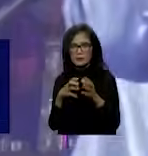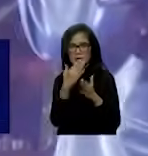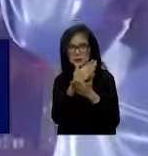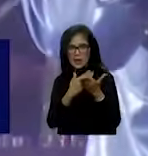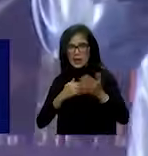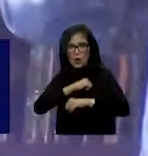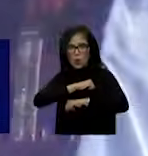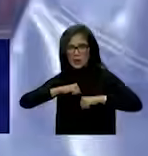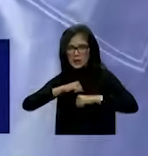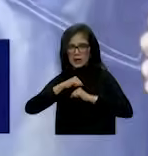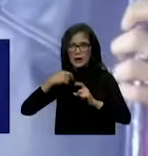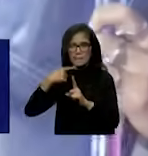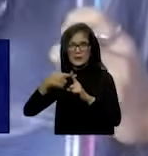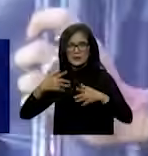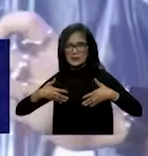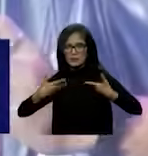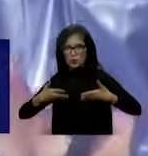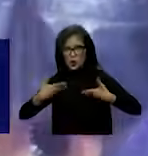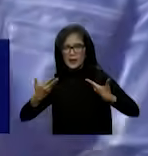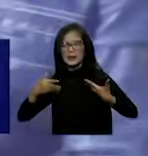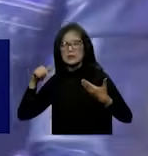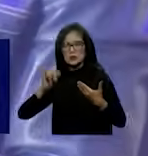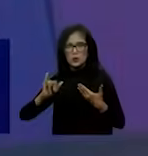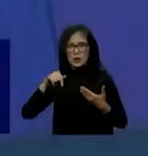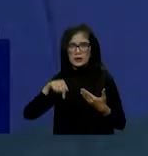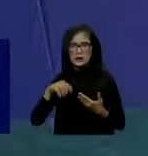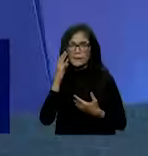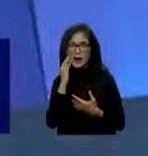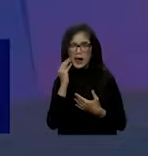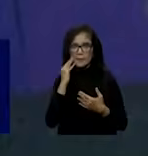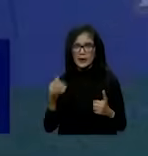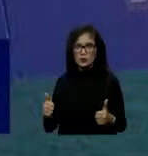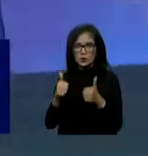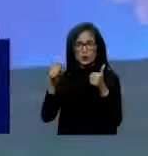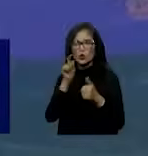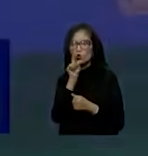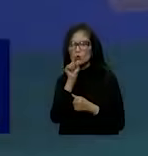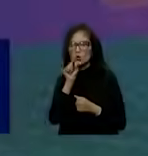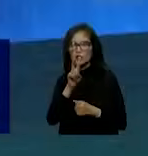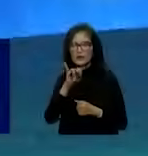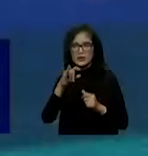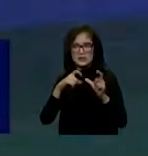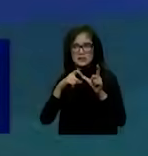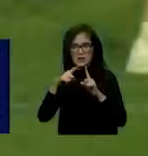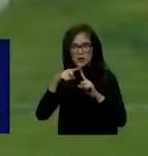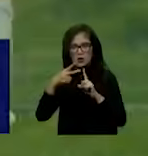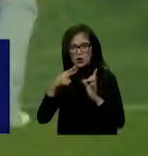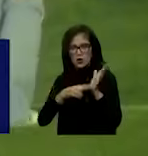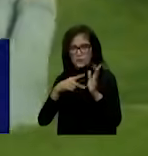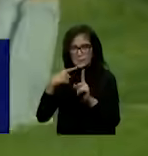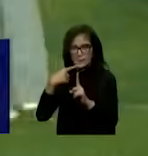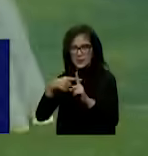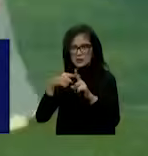2024 yang menciptakan pengalaman berkesan bagi para pelanggan Vision Plus dalam menyaksikan final Euro 2024.